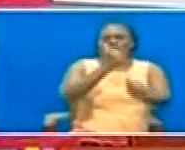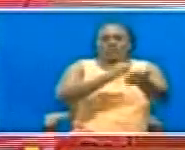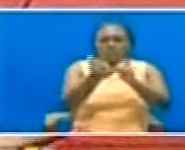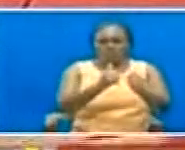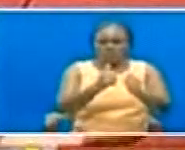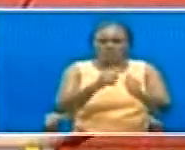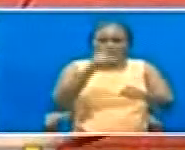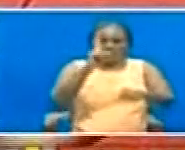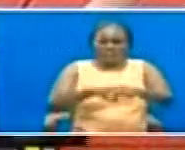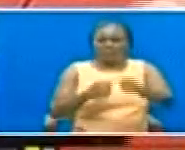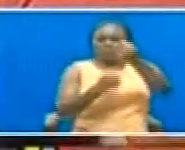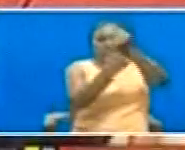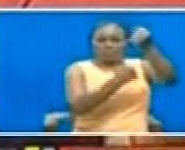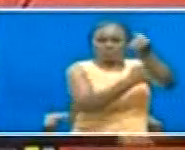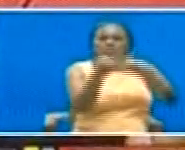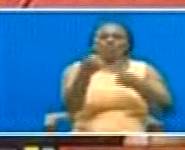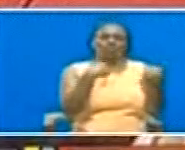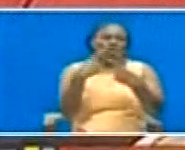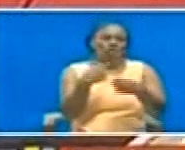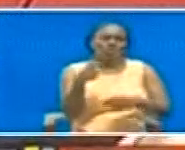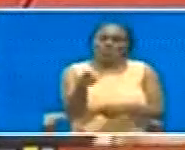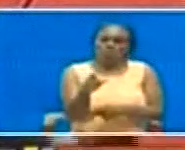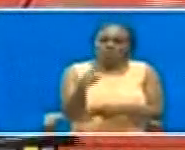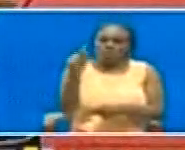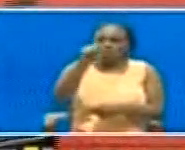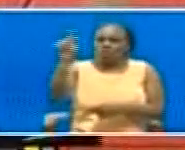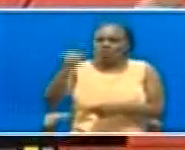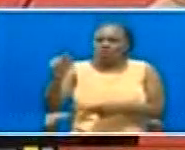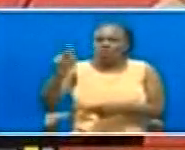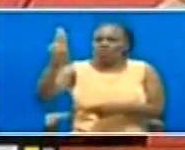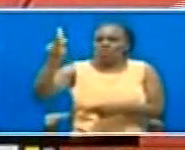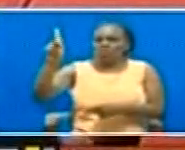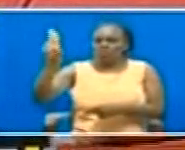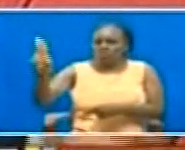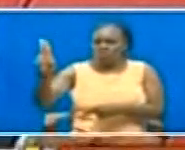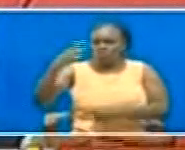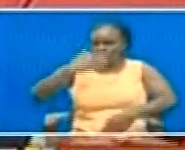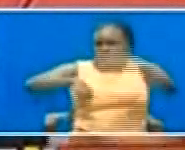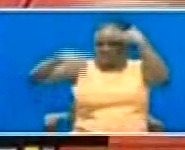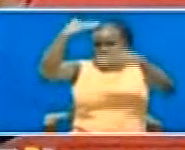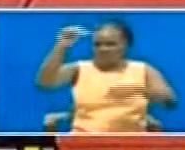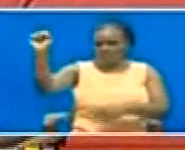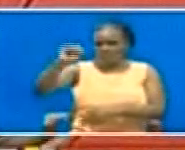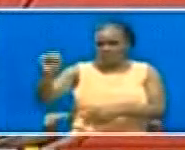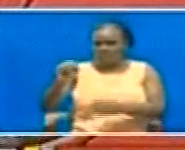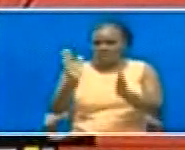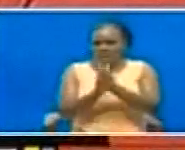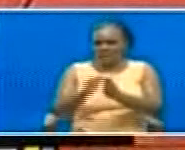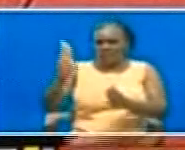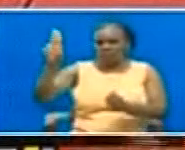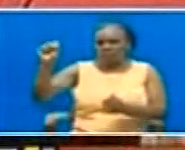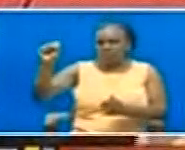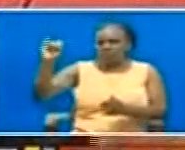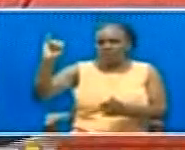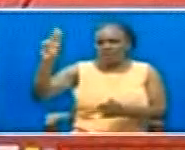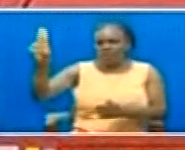Lakini mkiongea na wafadhili, nyinyi zuku nyinyi wafadhili, sijui timu hii ya Strathmore na ile ya USIU.